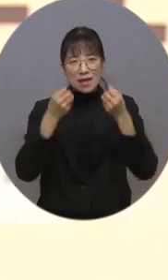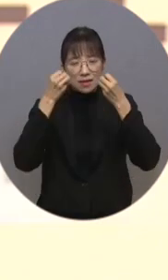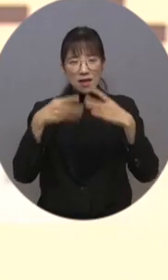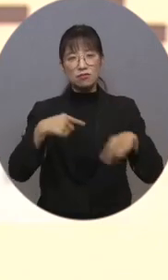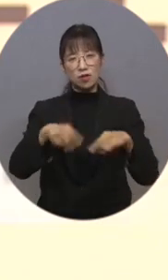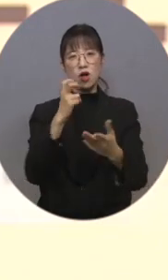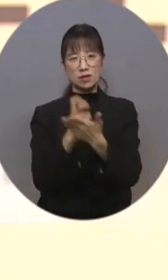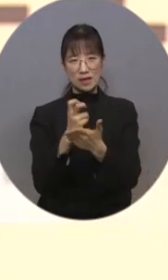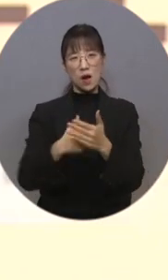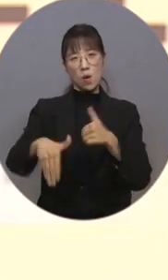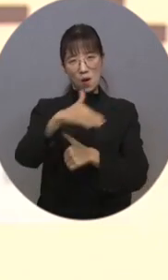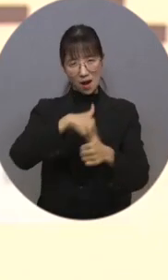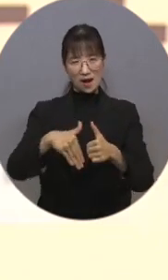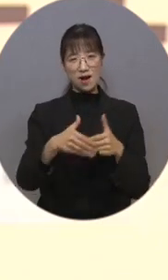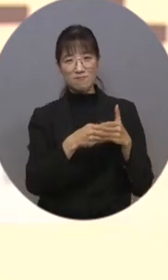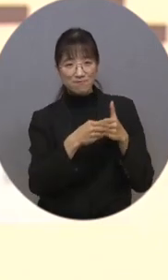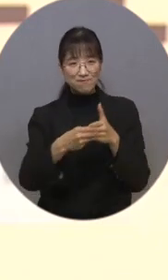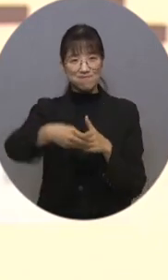주도해 나간다면